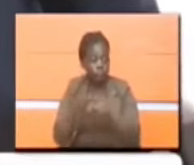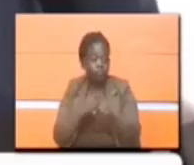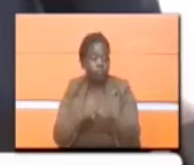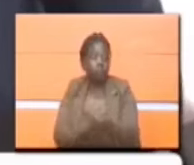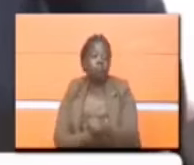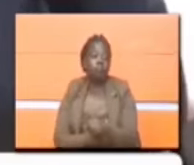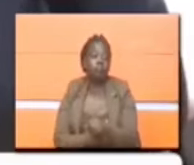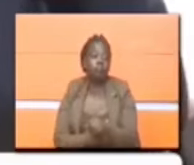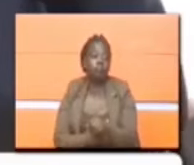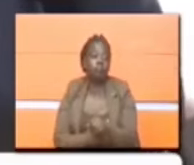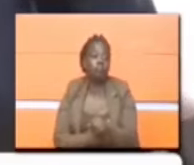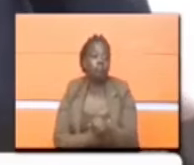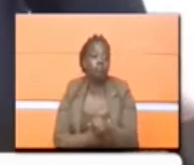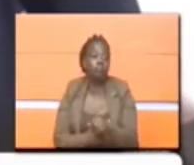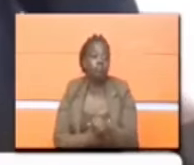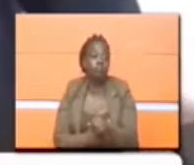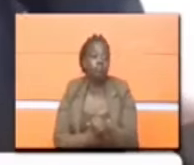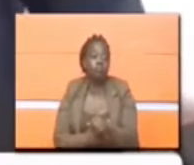lyonna.